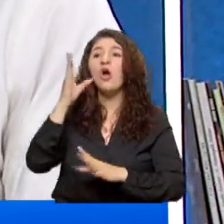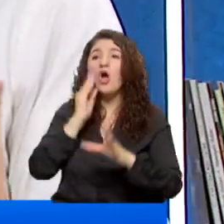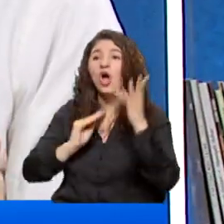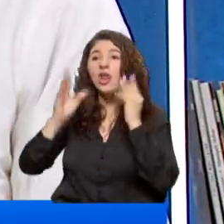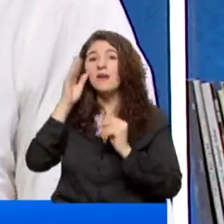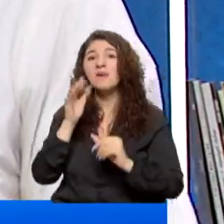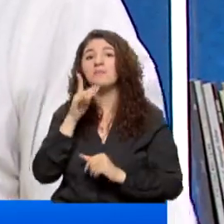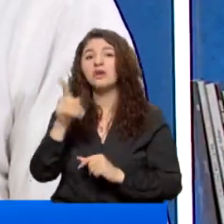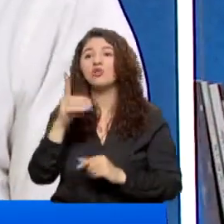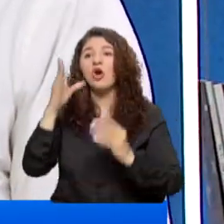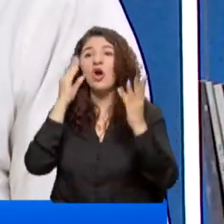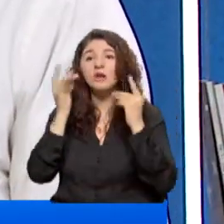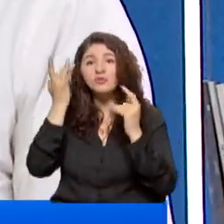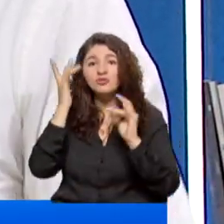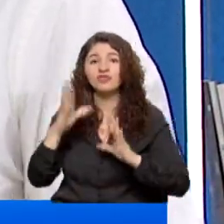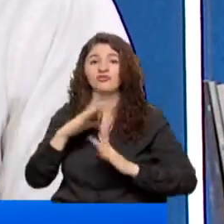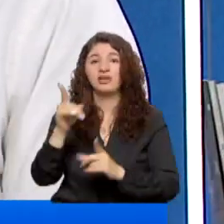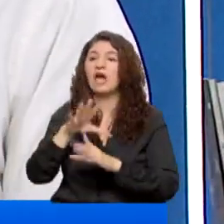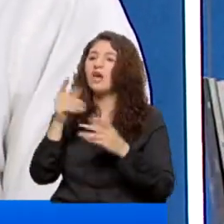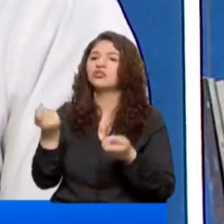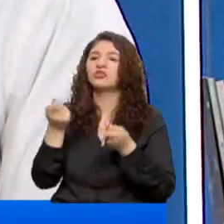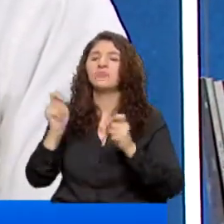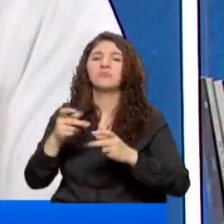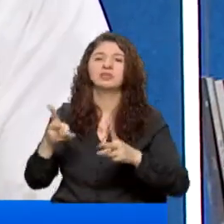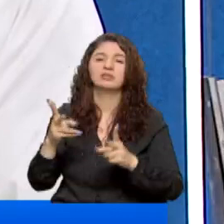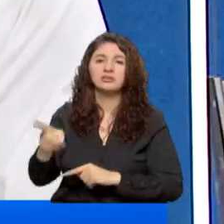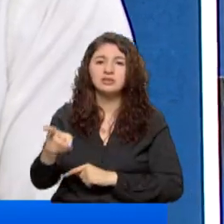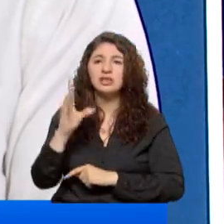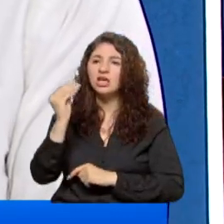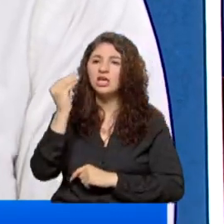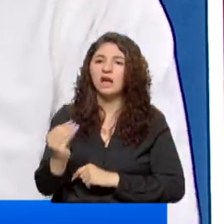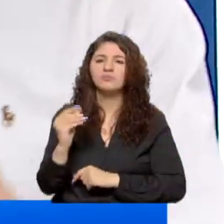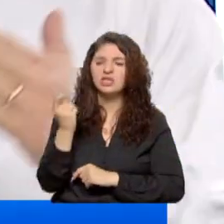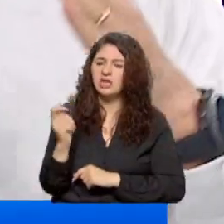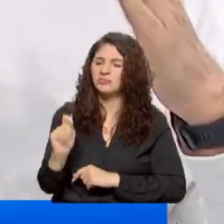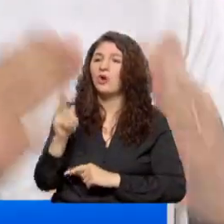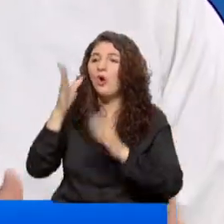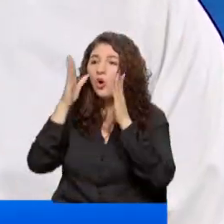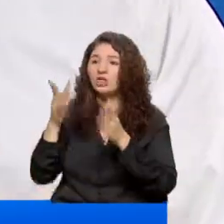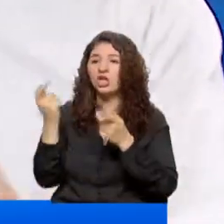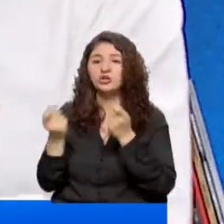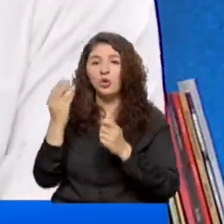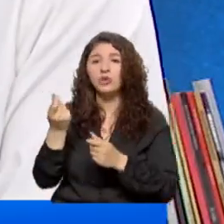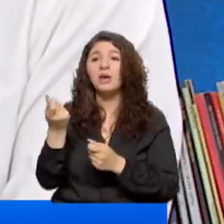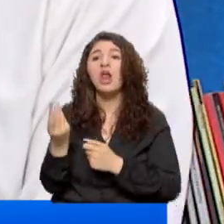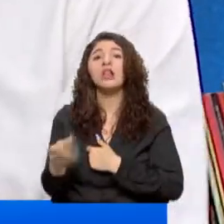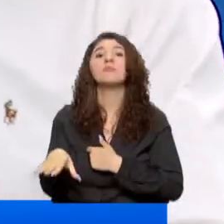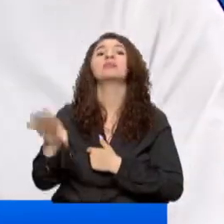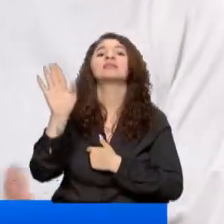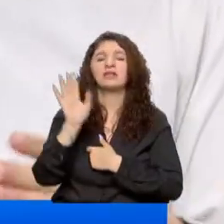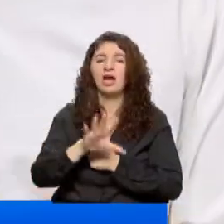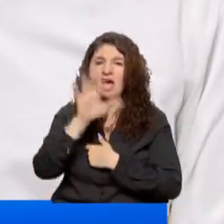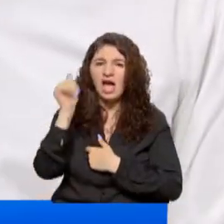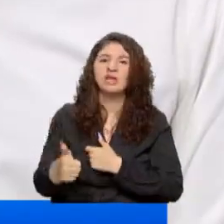öğrenmeyi biliyorsanız öğrenme kültürünüz varsa her işi yapabilirsiniz iyi yaptığınız zaman odanızda iş olur para olmazsa